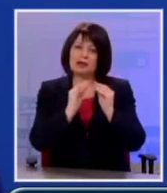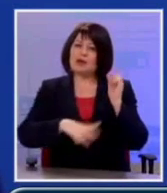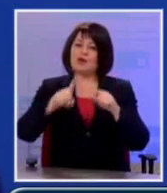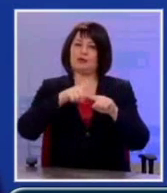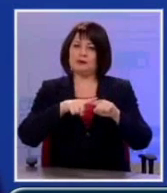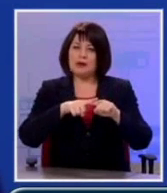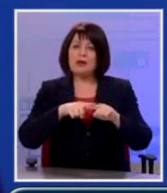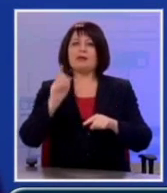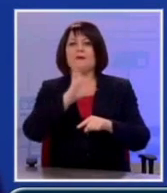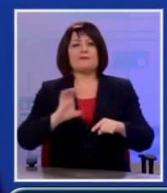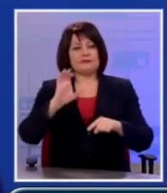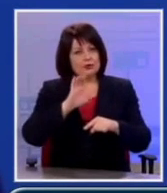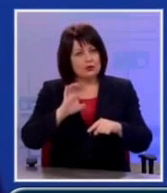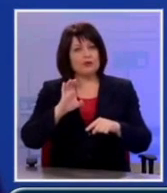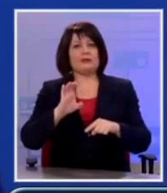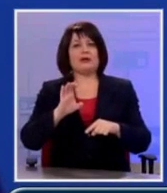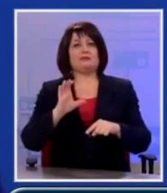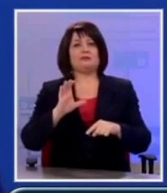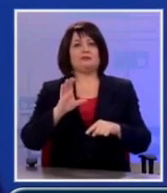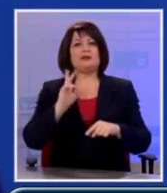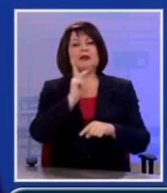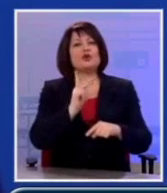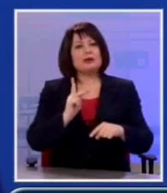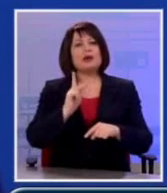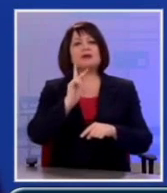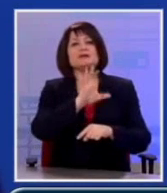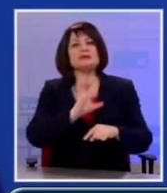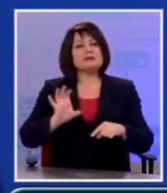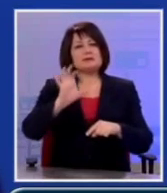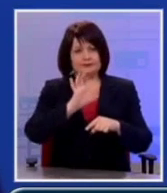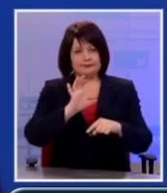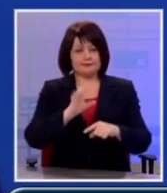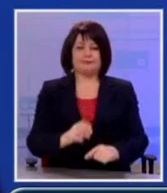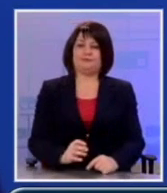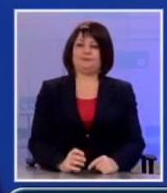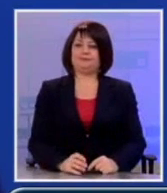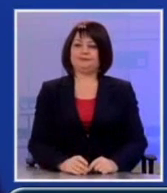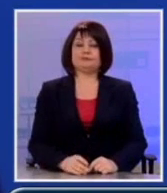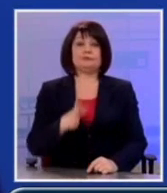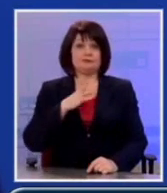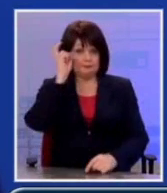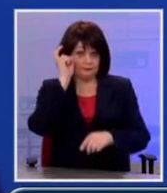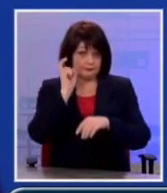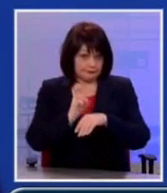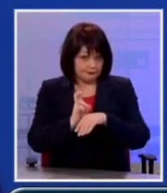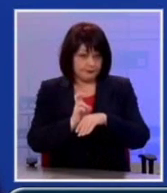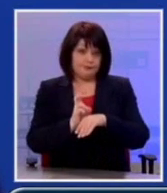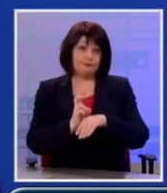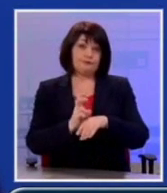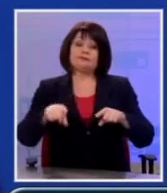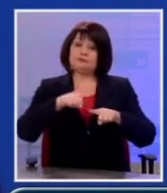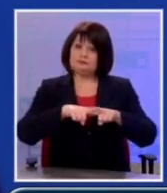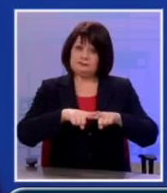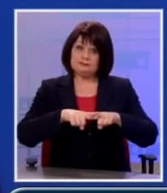έλεγα των ευρωπαϊκών λαών και κοινωνιών. Θέλω να θυμίσω ότι η χώρα